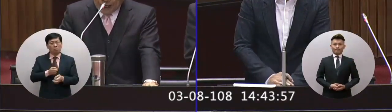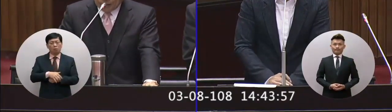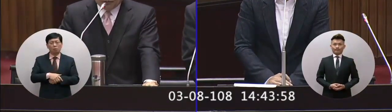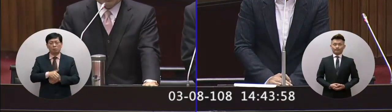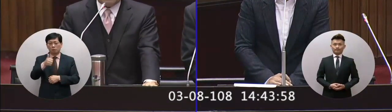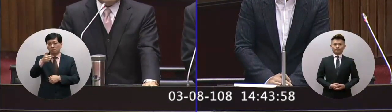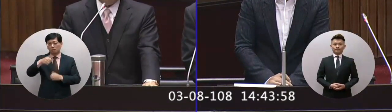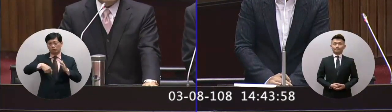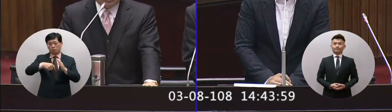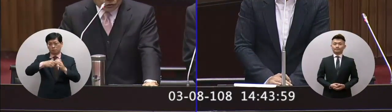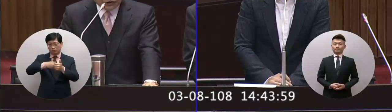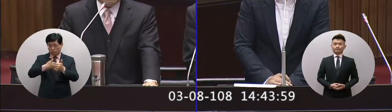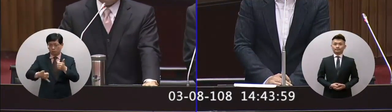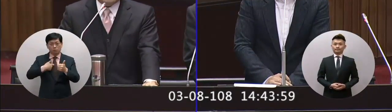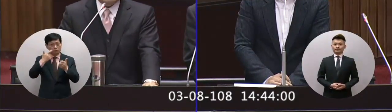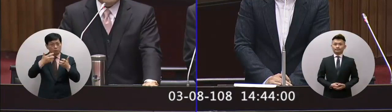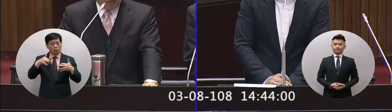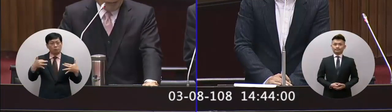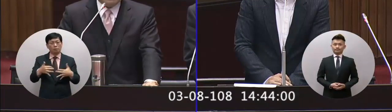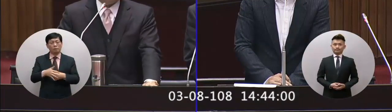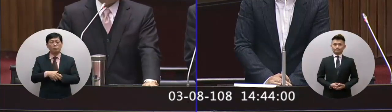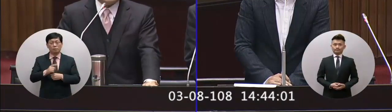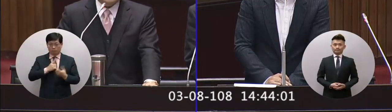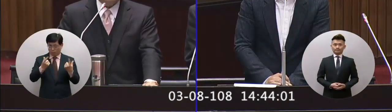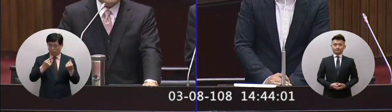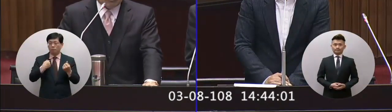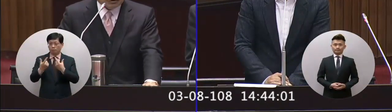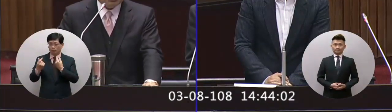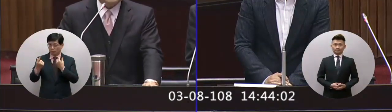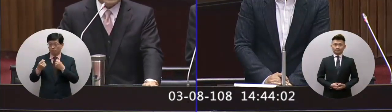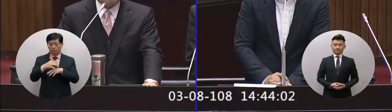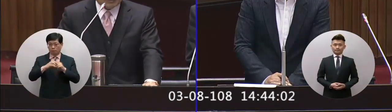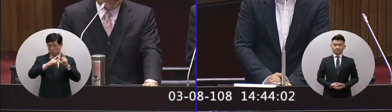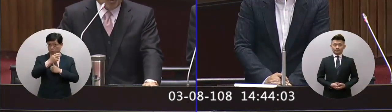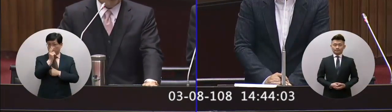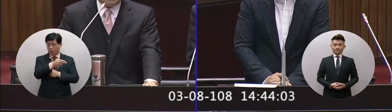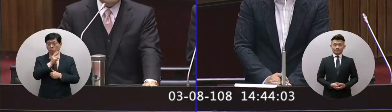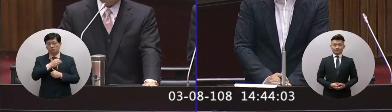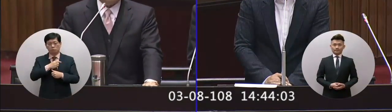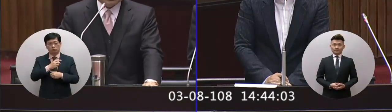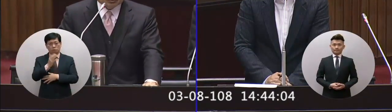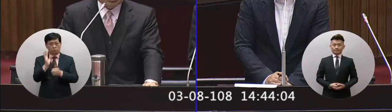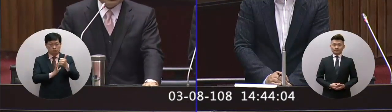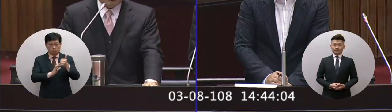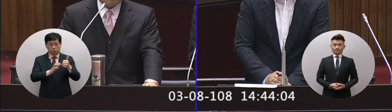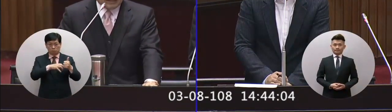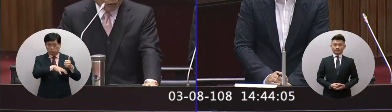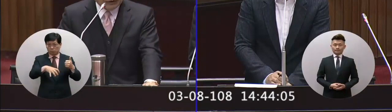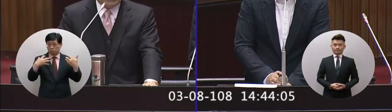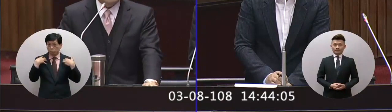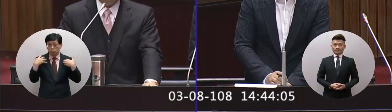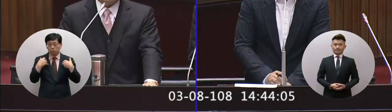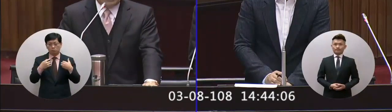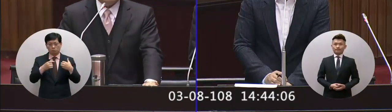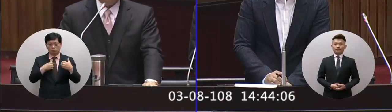感謝委員同時這個問題我也會同時要求相關的部會就相